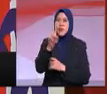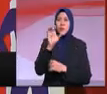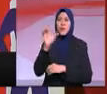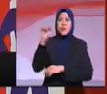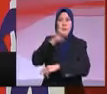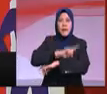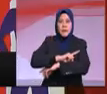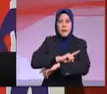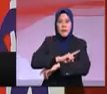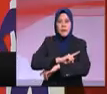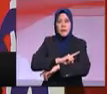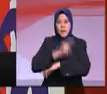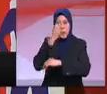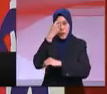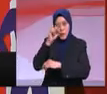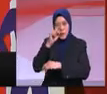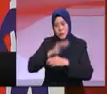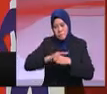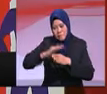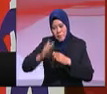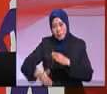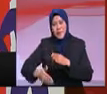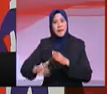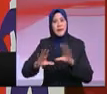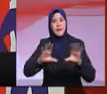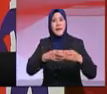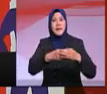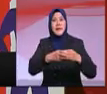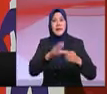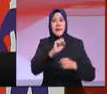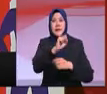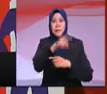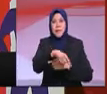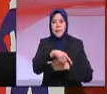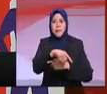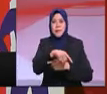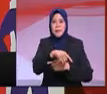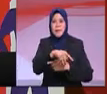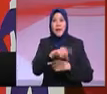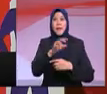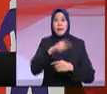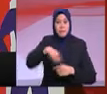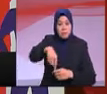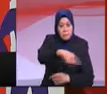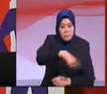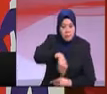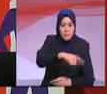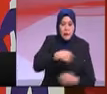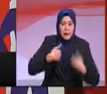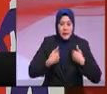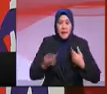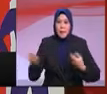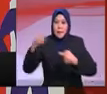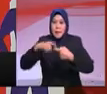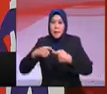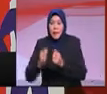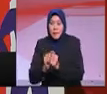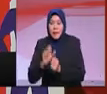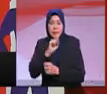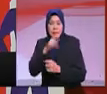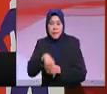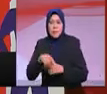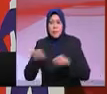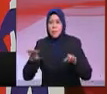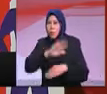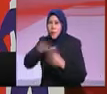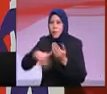hari untuk kita menamatkan kluster Sri Talin. Dan mereka yang ada kaitan dengan kluster Sri Talin, kita akan jalankan